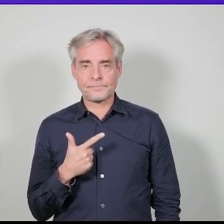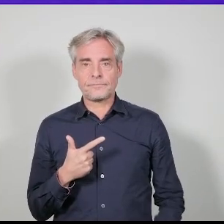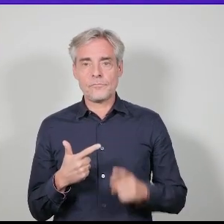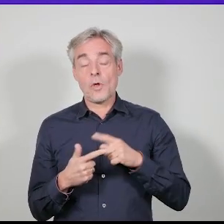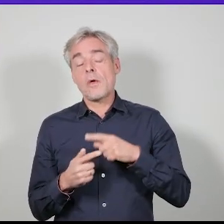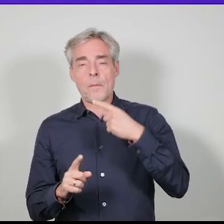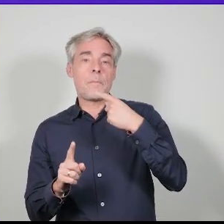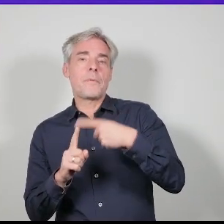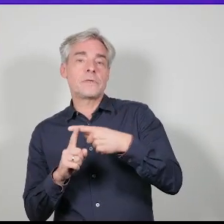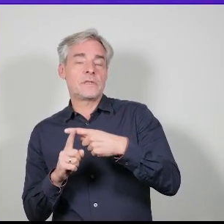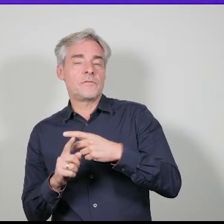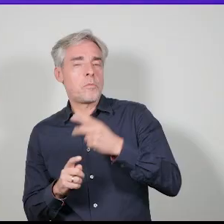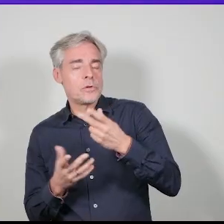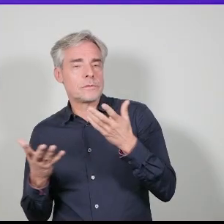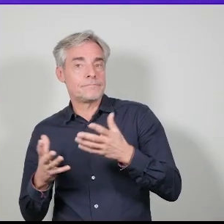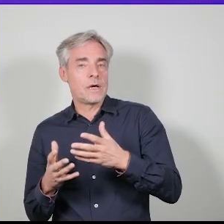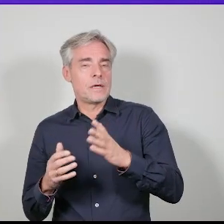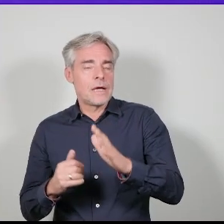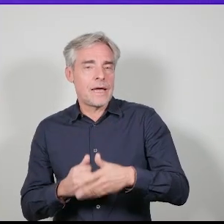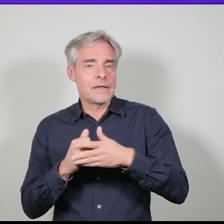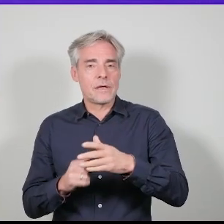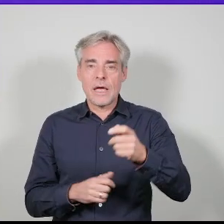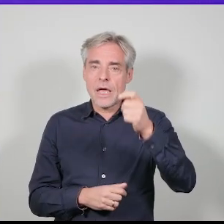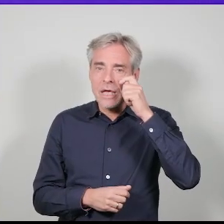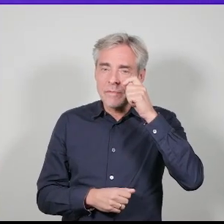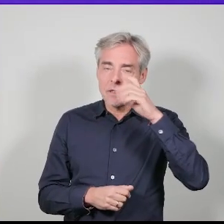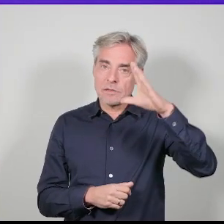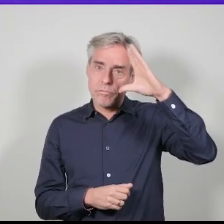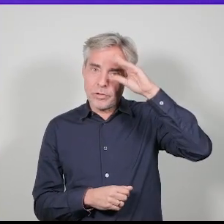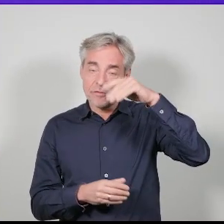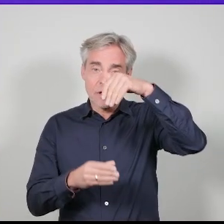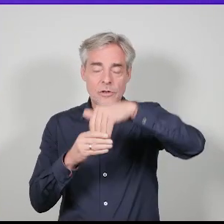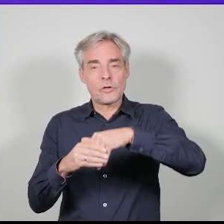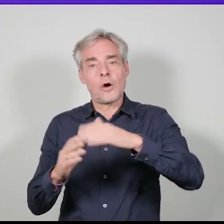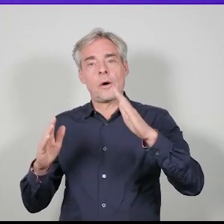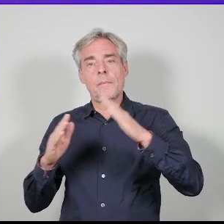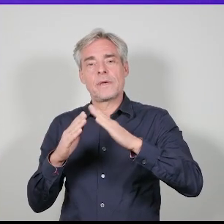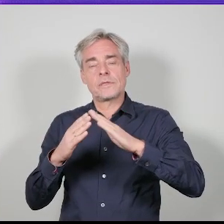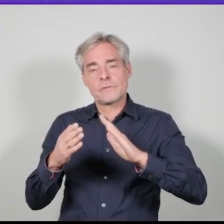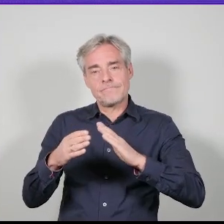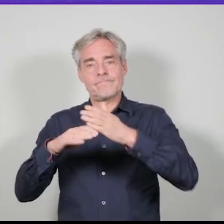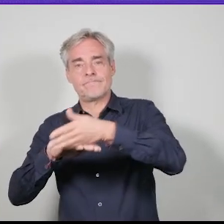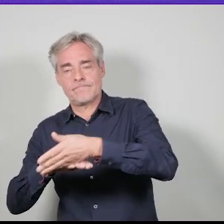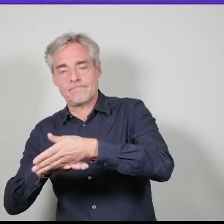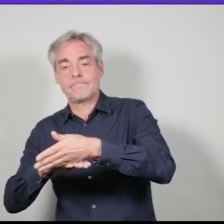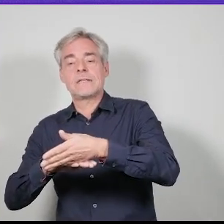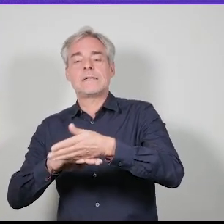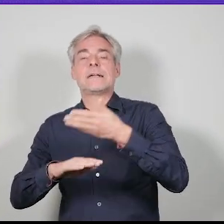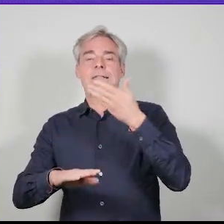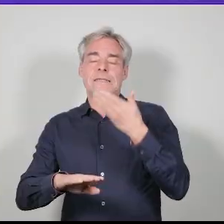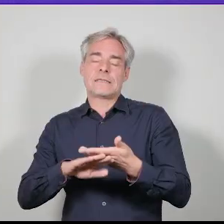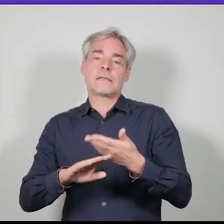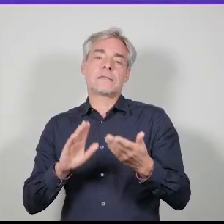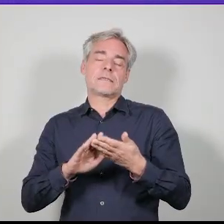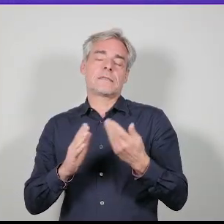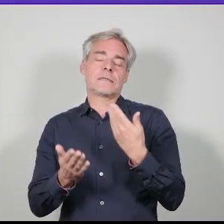la plus positive peut-être, ça permet d'apporter de l'expertise professionnelle jusqu'au domicile des personnes. Et ça, je pense que c'est très